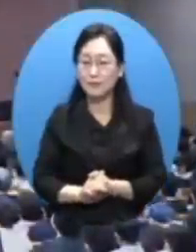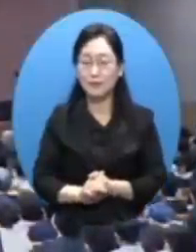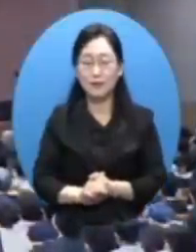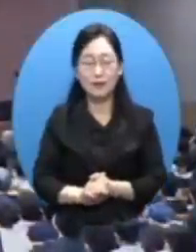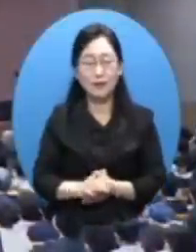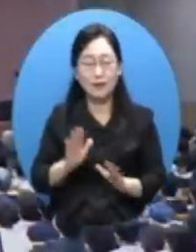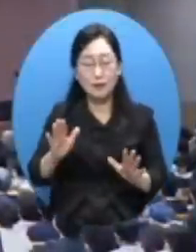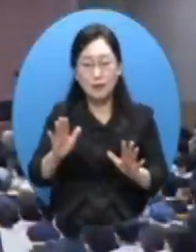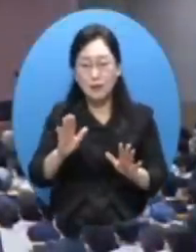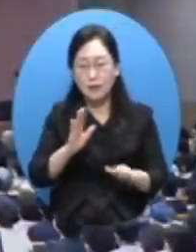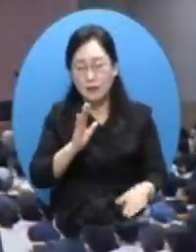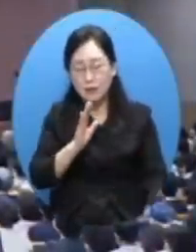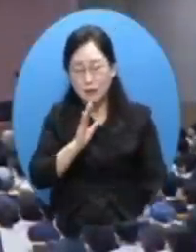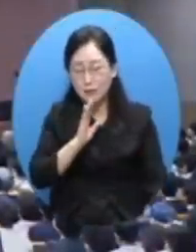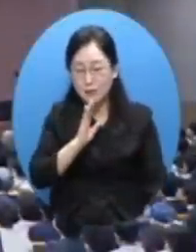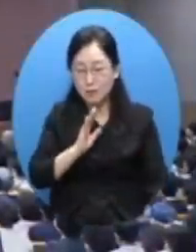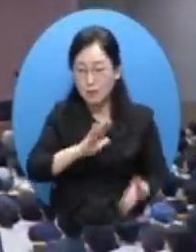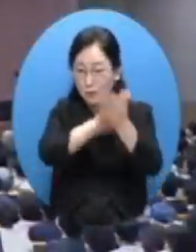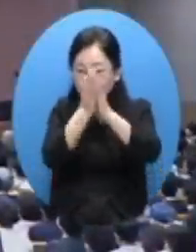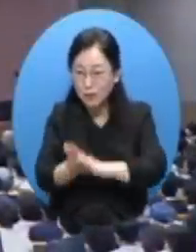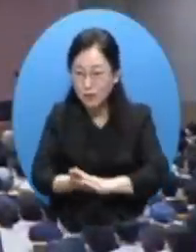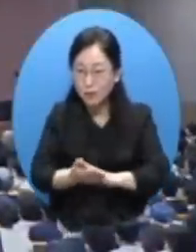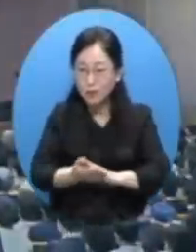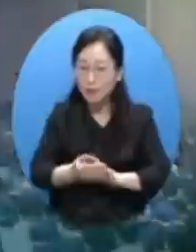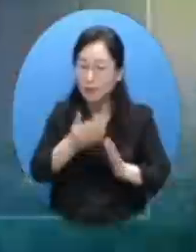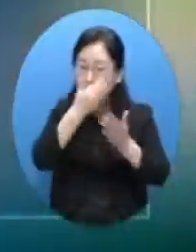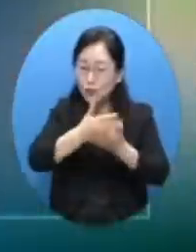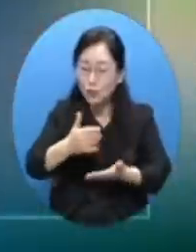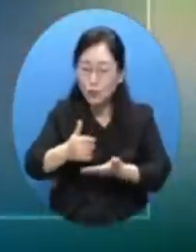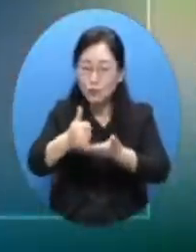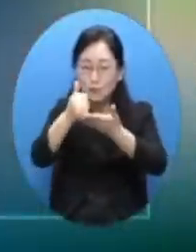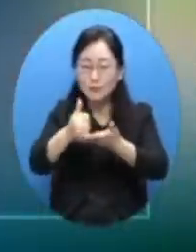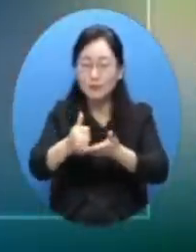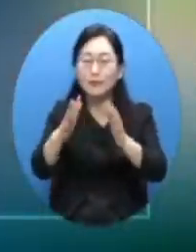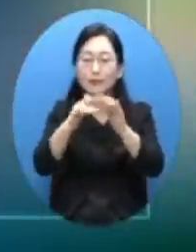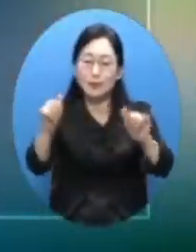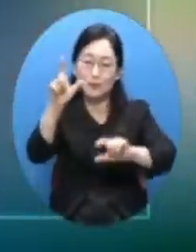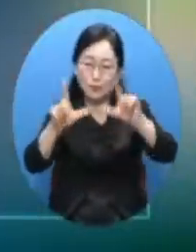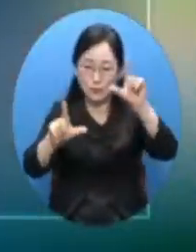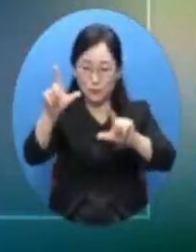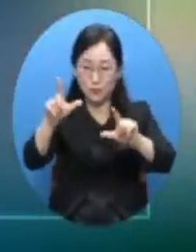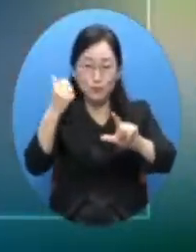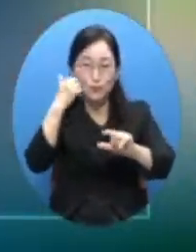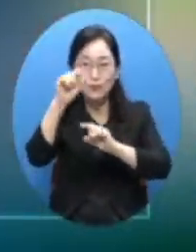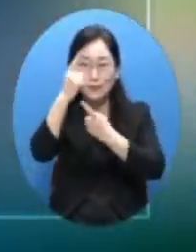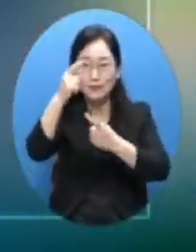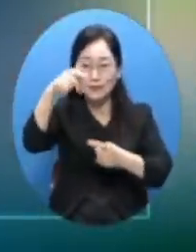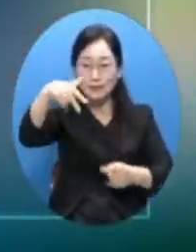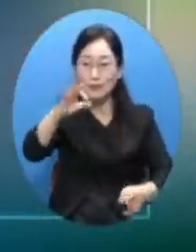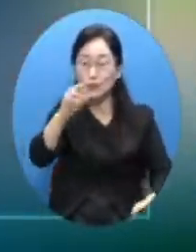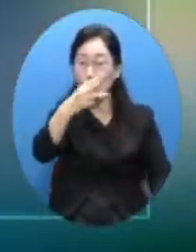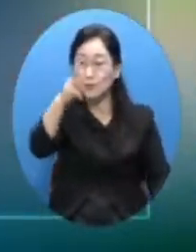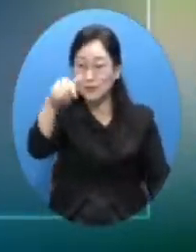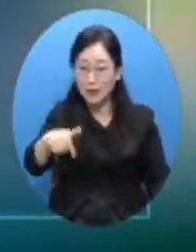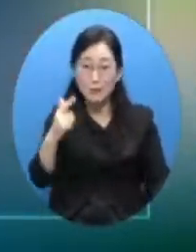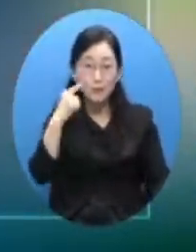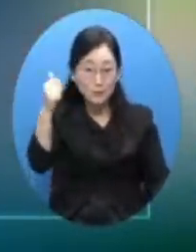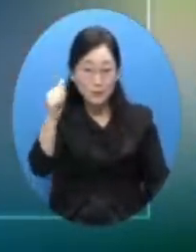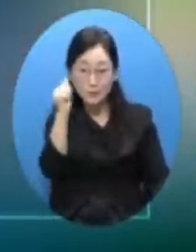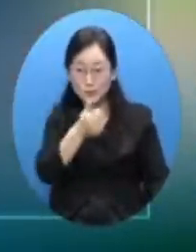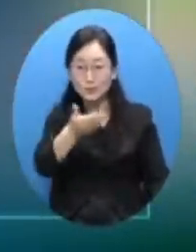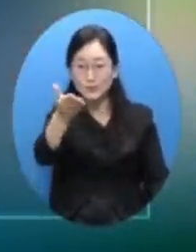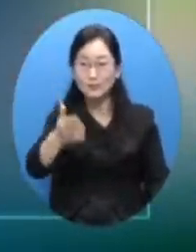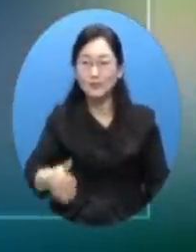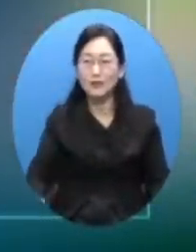버려진 인생을 존귀한 인생으로 바꾸고 계시는 베이비박스 이종남 목사님을 소개드리기 원합니다. 주사랑 공동체